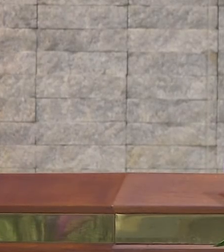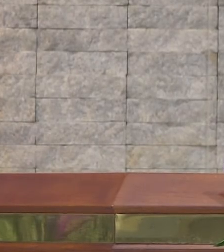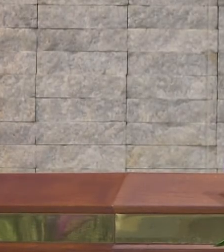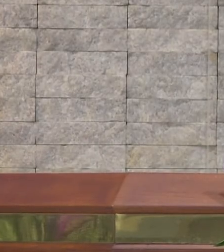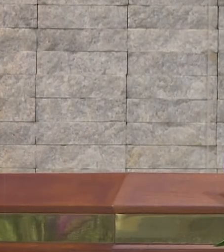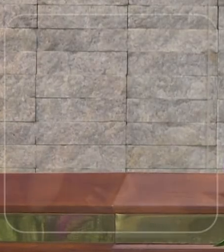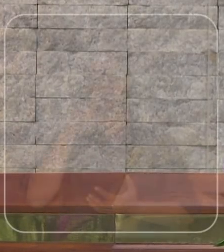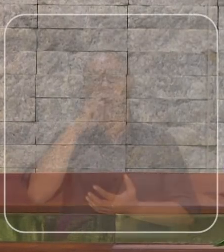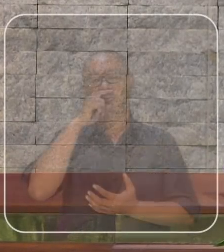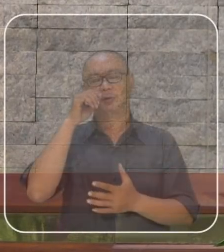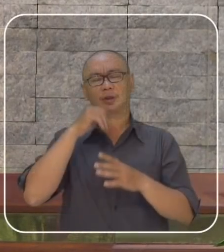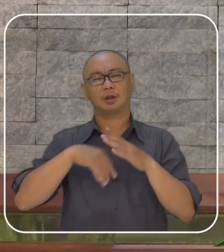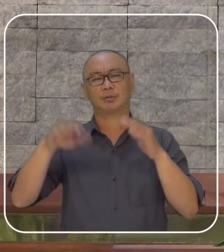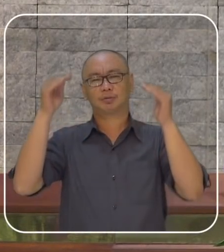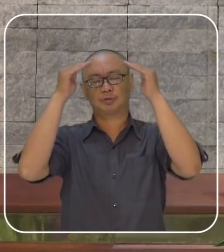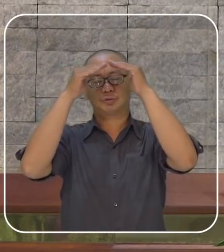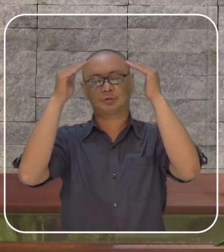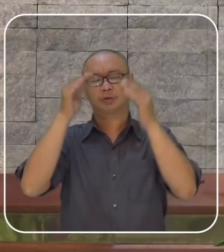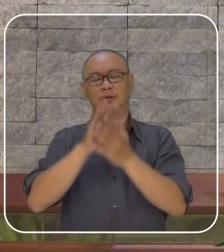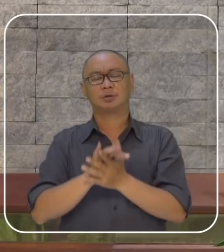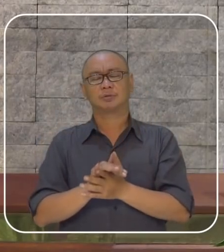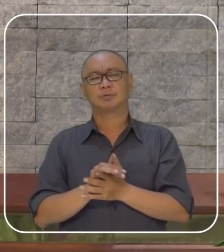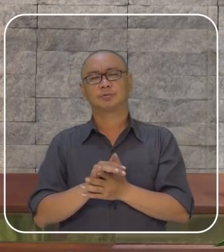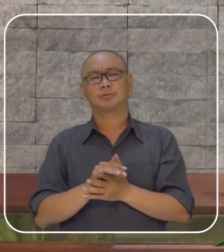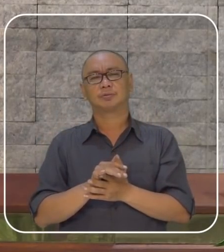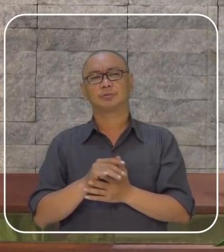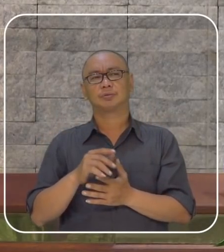Ya Bapa di dalam sorga, saatnya bagi kami untuk